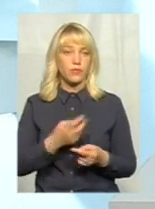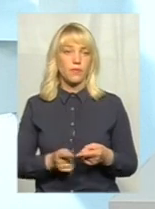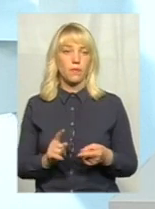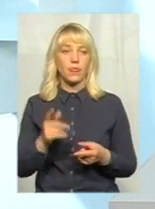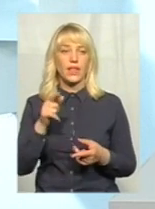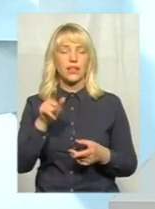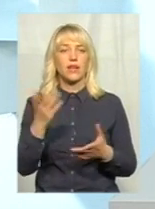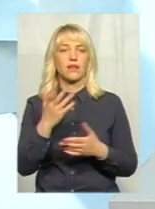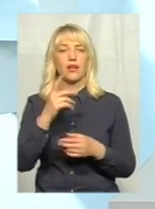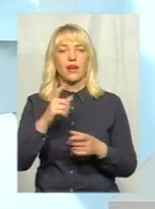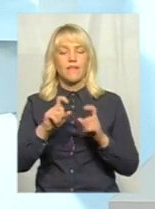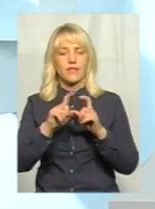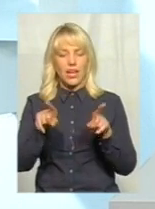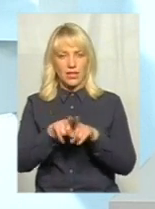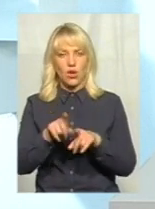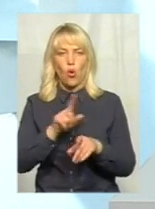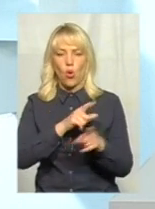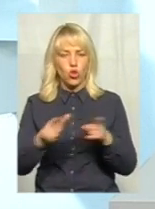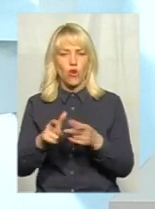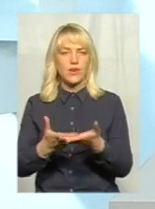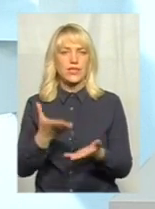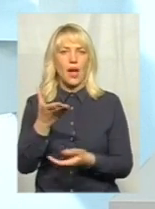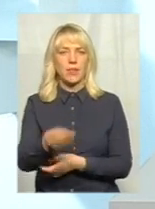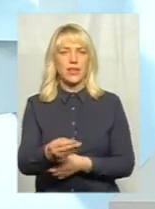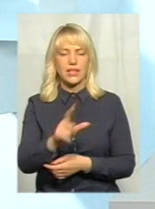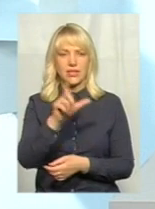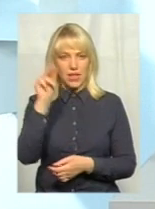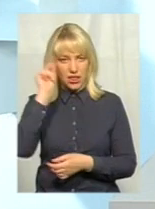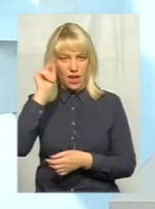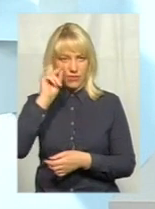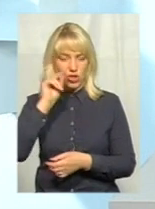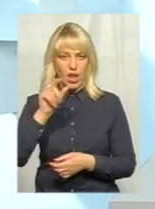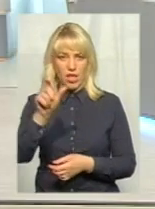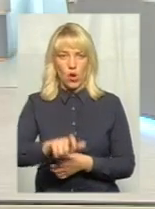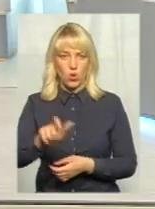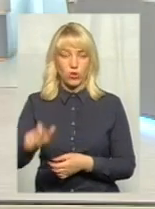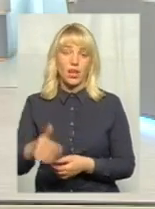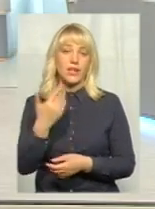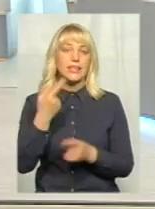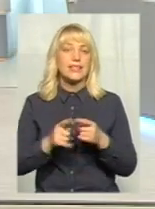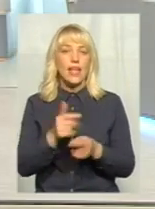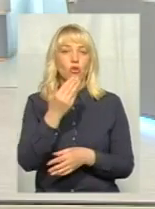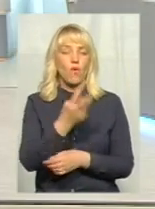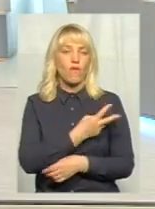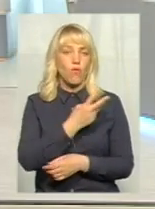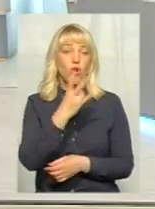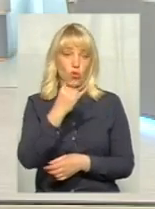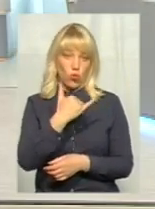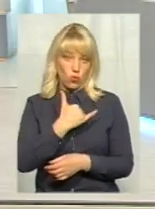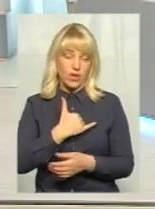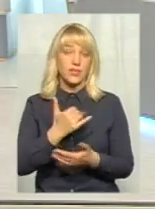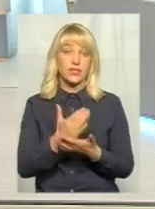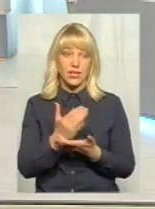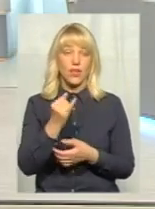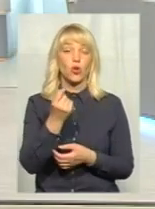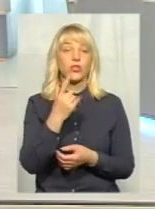відбору, тендеру і готовий за цих людей заплатити кошти. Тоді, ну, якби його воля, але в нас є і